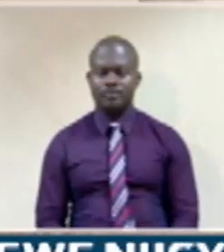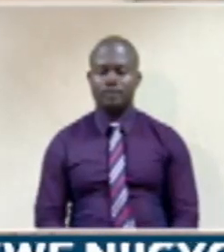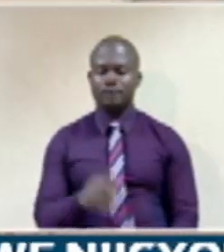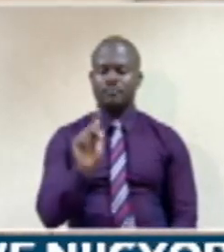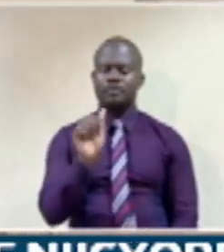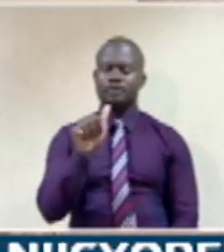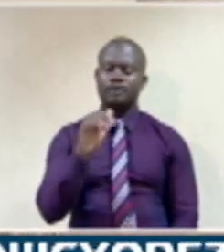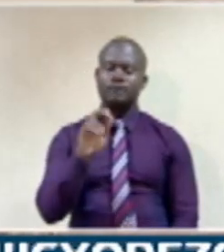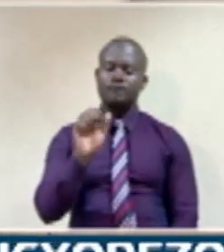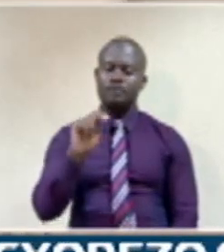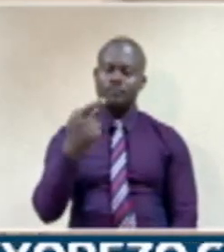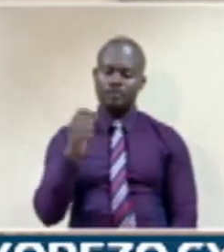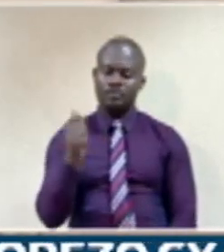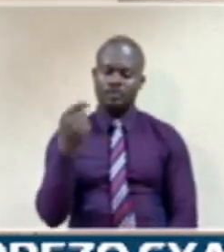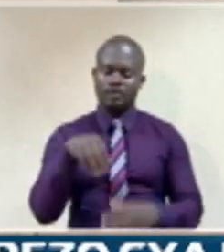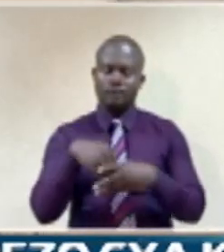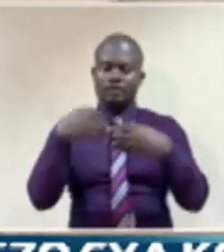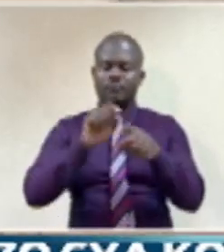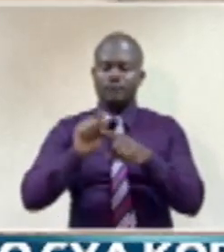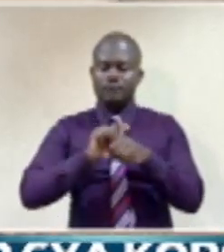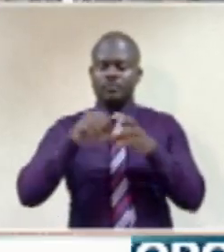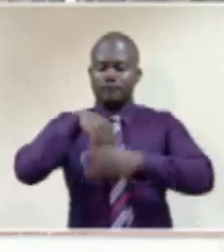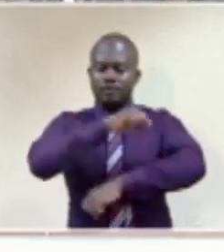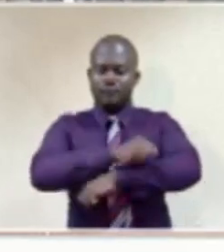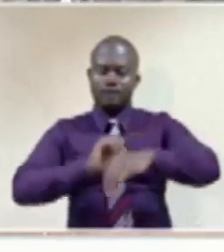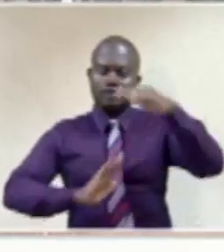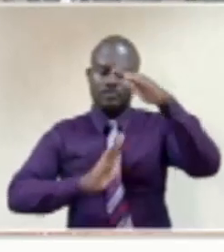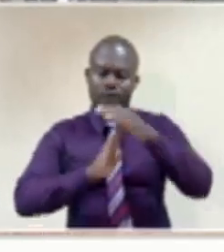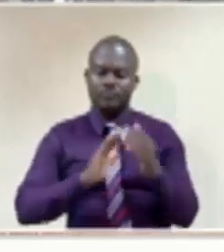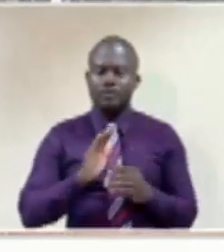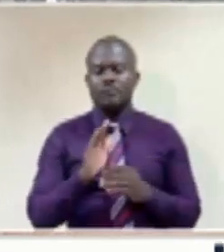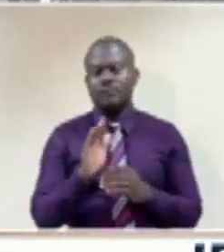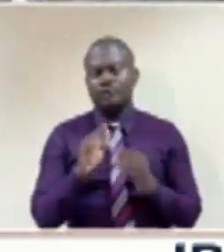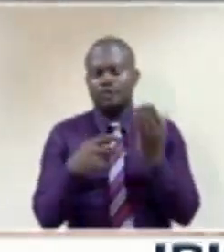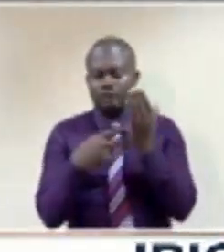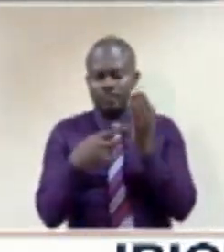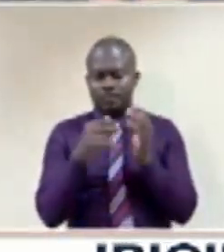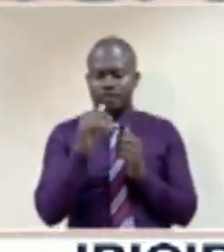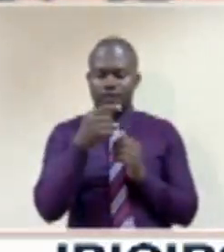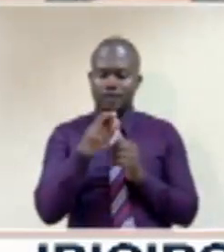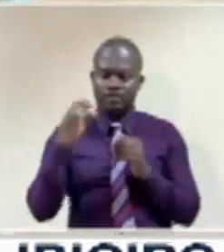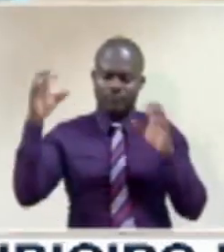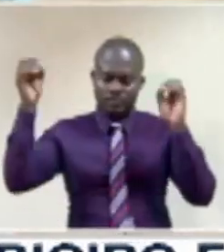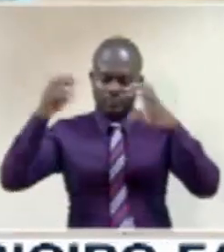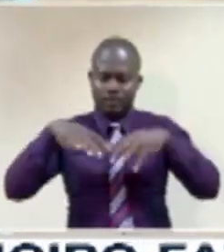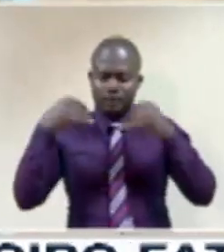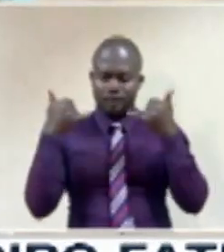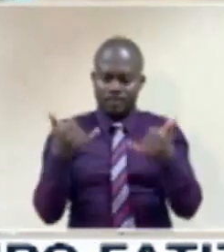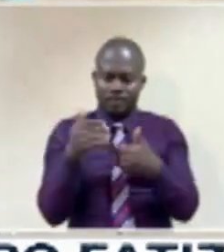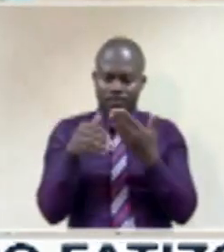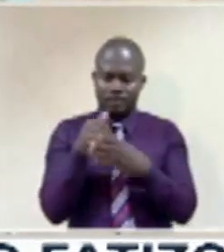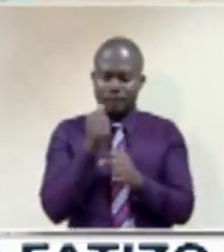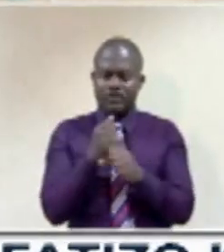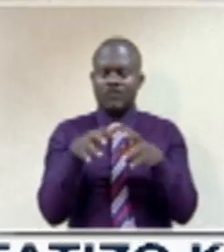Kayiranga Timote ni umwe mu bahawe amahugurwa mu ishuri rikuru ry'imyuga n'ubumenyingiro IPRC Kigali. Kuri ubu